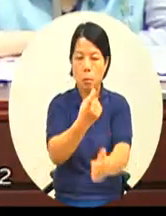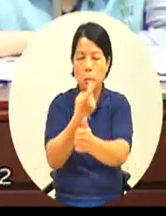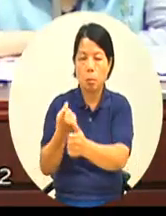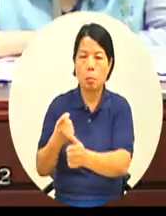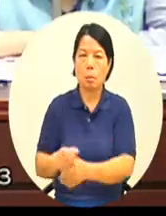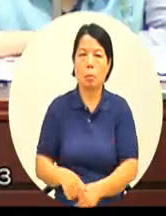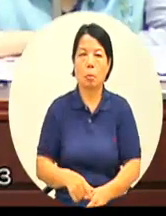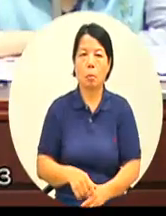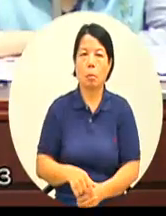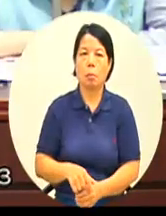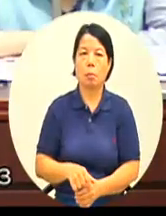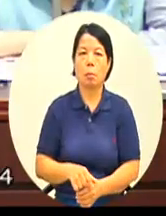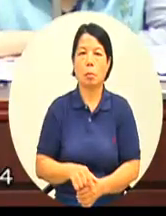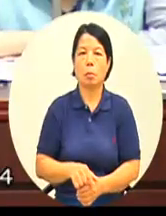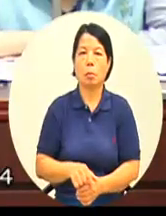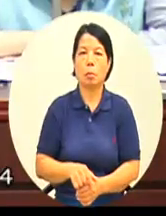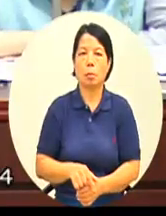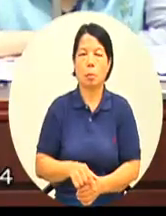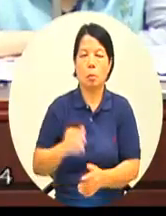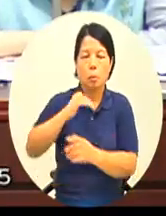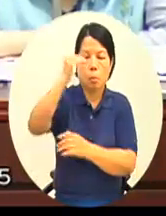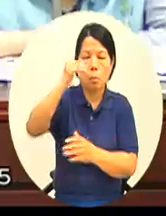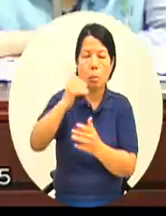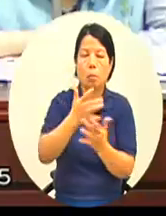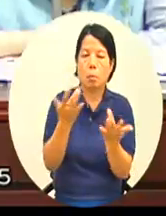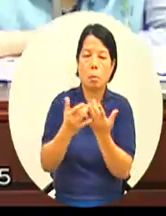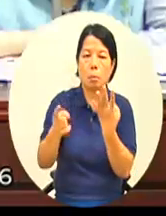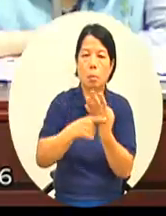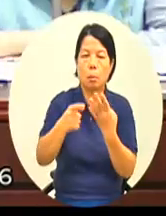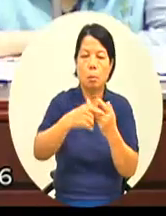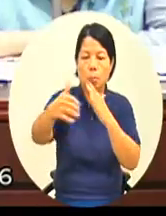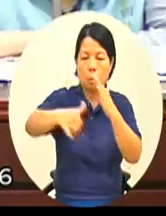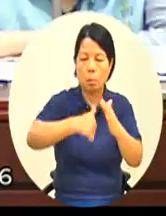高阶的一个产业进来，提高我们